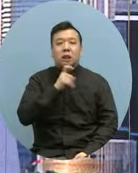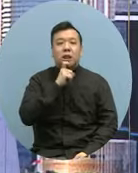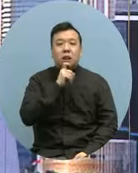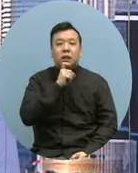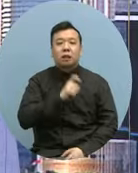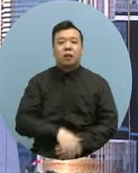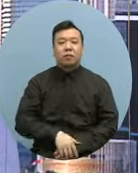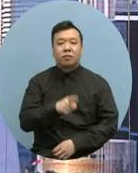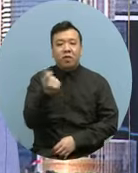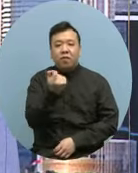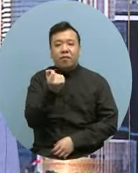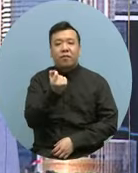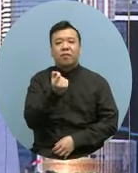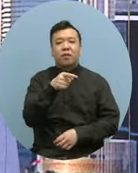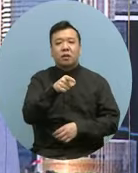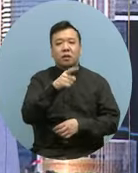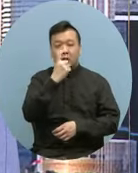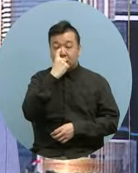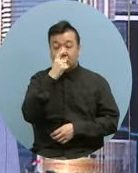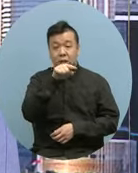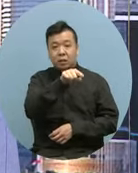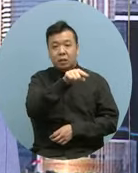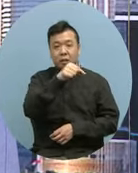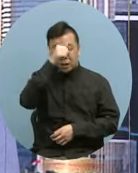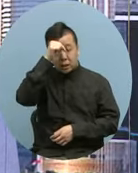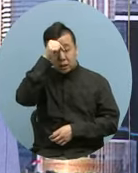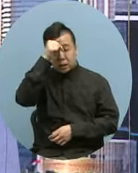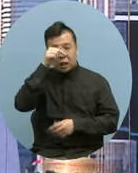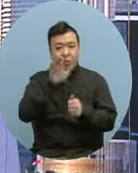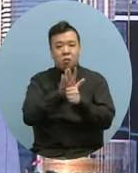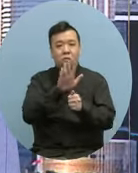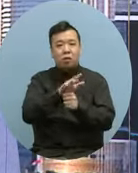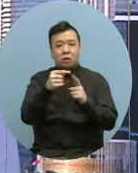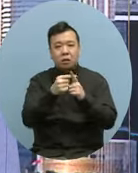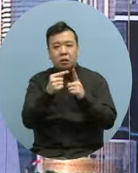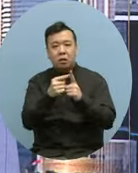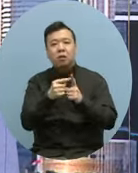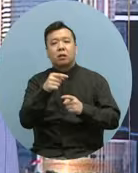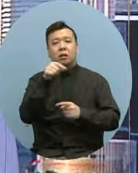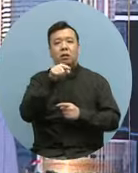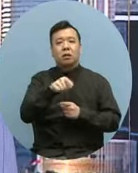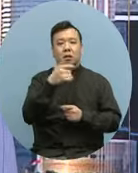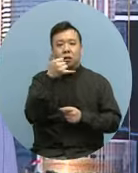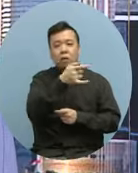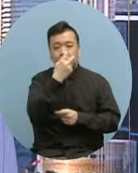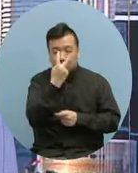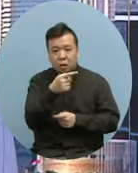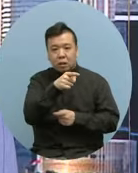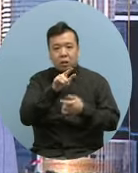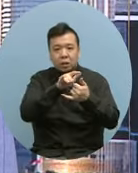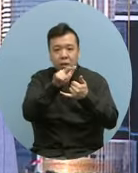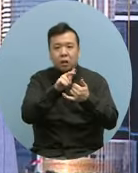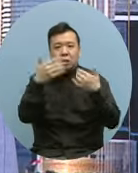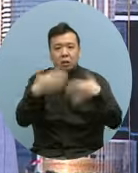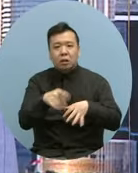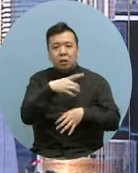氣促嘅，咁好快都當時就係英國嘅都有啲醫護人員咧就去過佢屋企咁幫佢睇